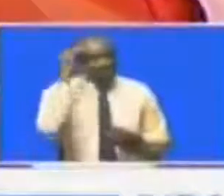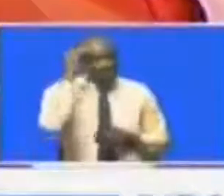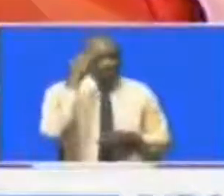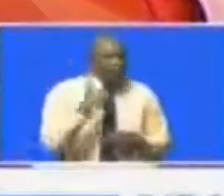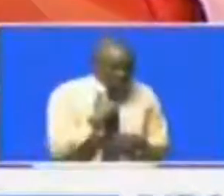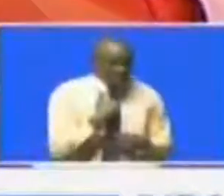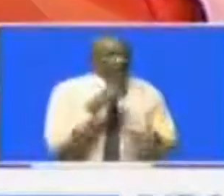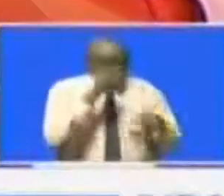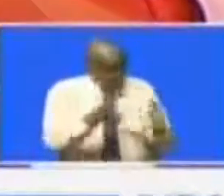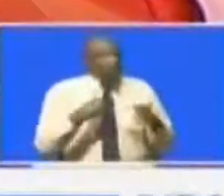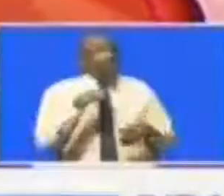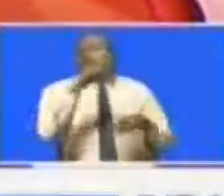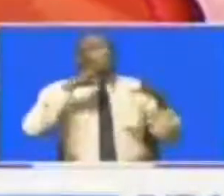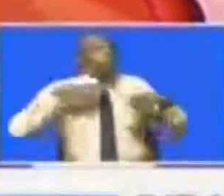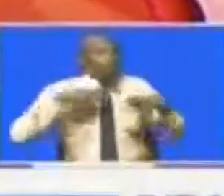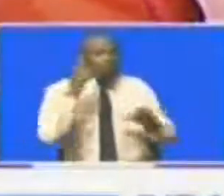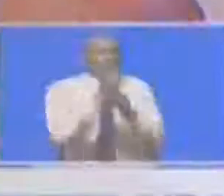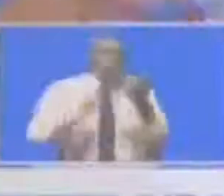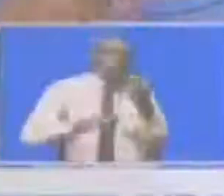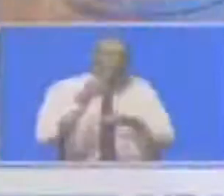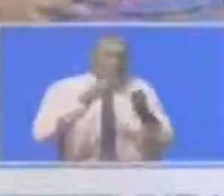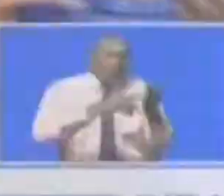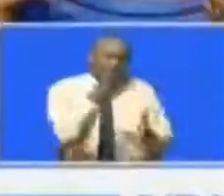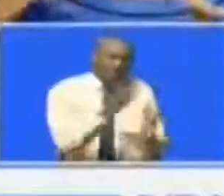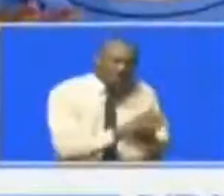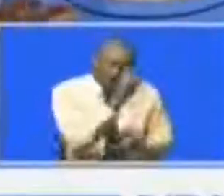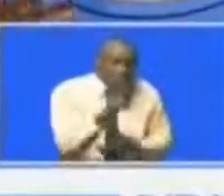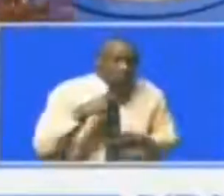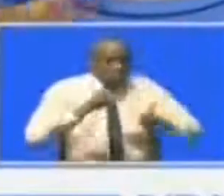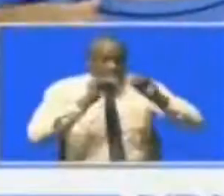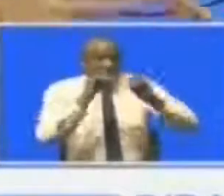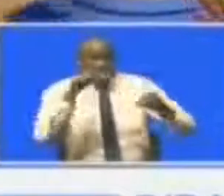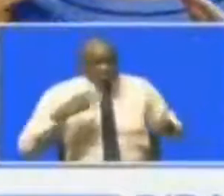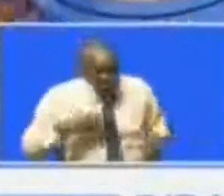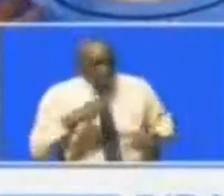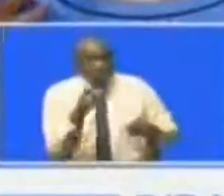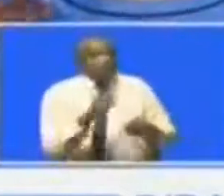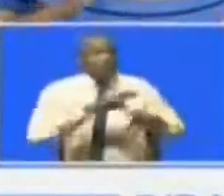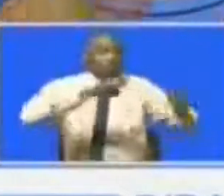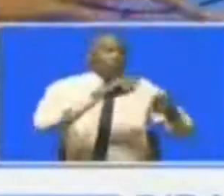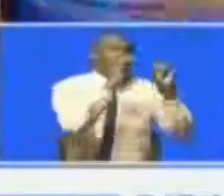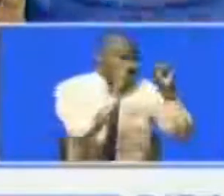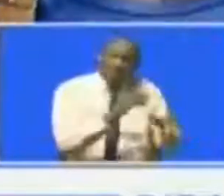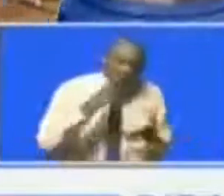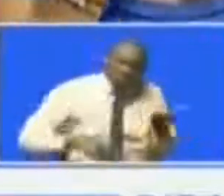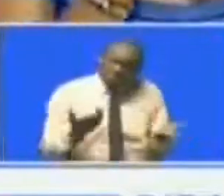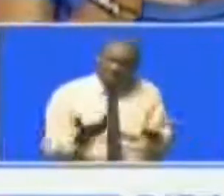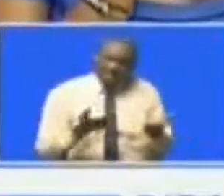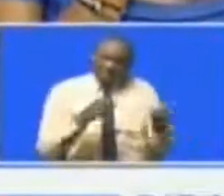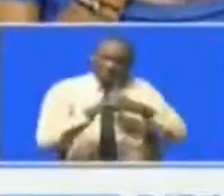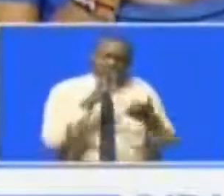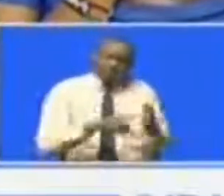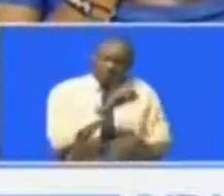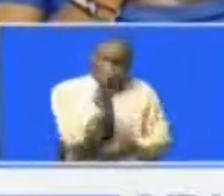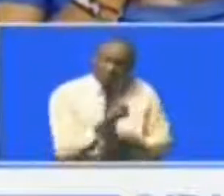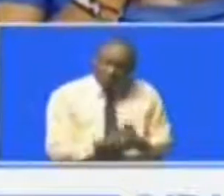sasa mkienda pale Samburu, nini ambacho mnakifanya? Ni kwamba mnawasomesha ama mnawatafutia walimu ama nini haswa ambacho